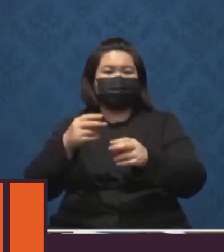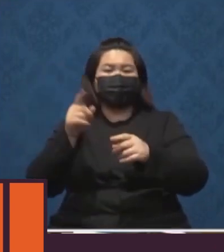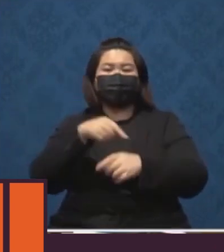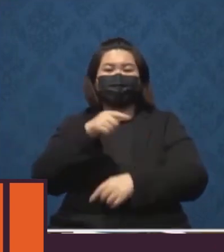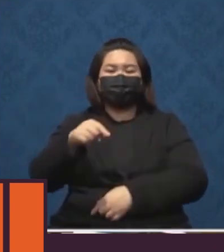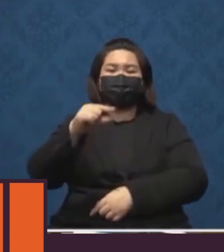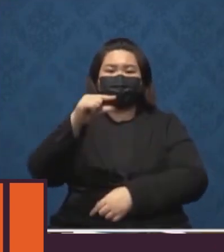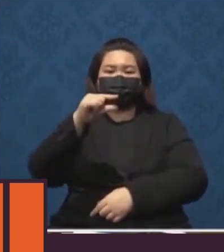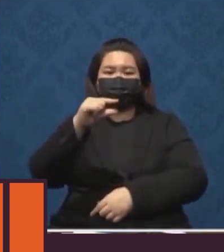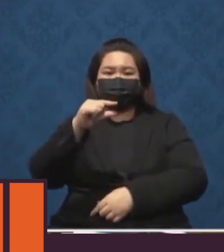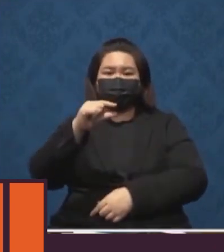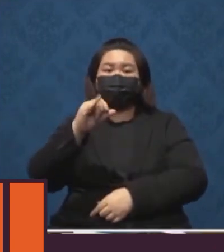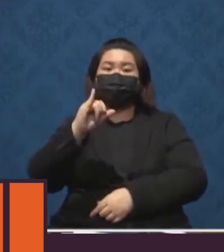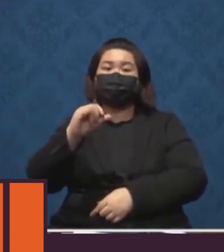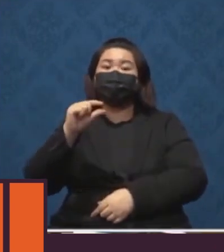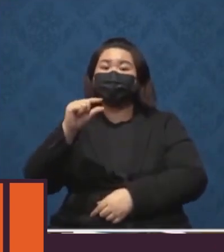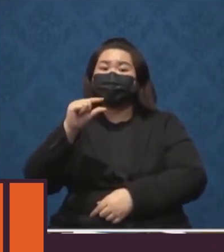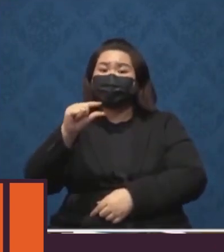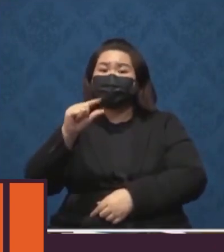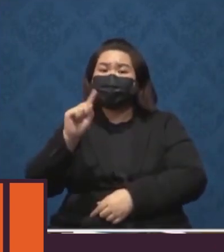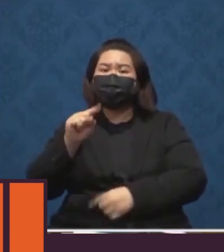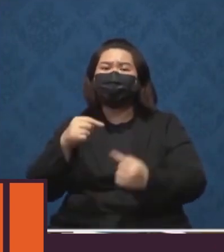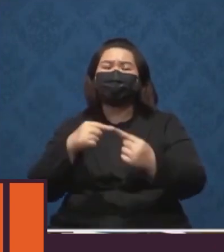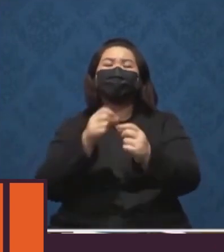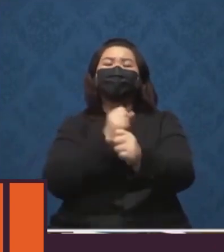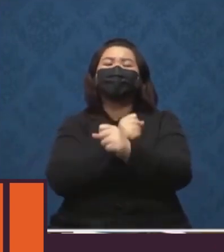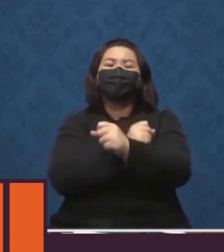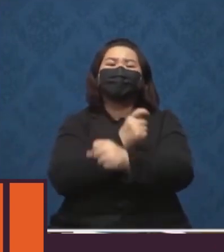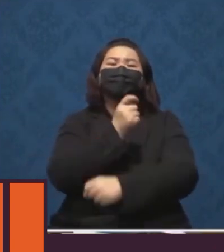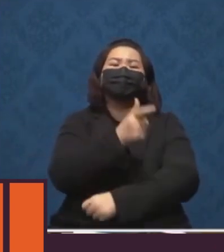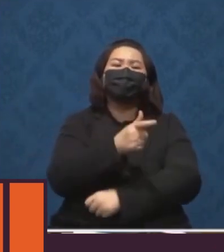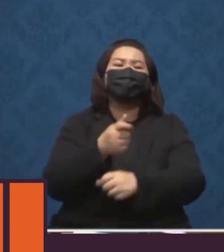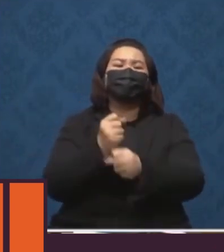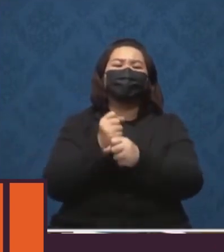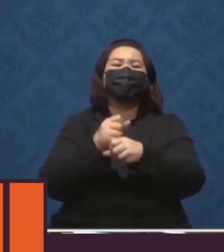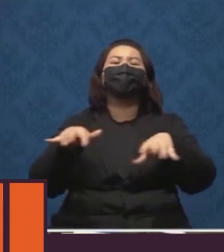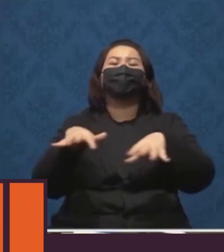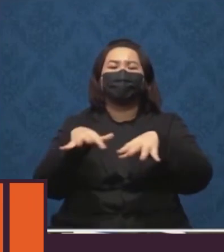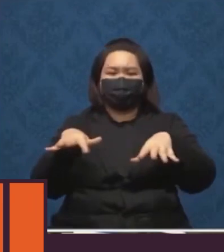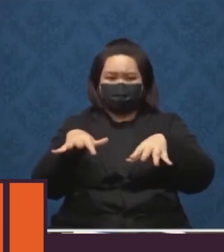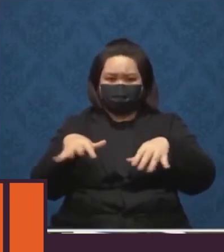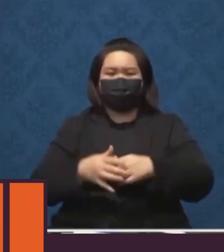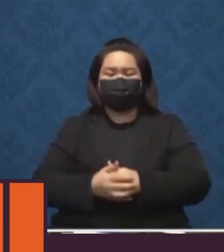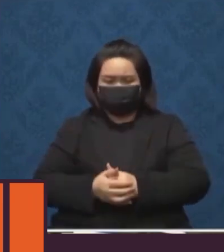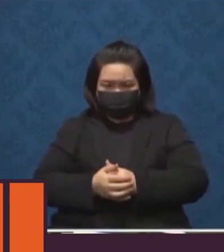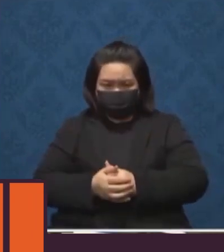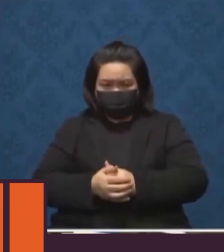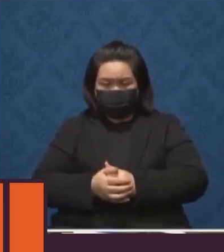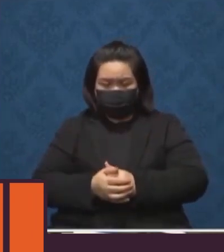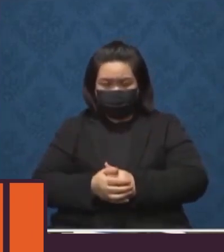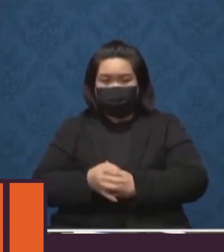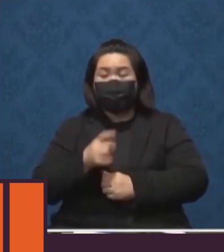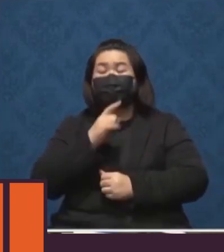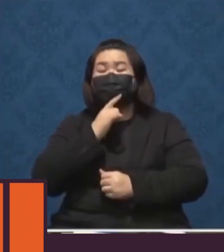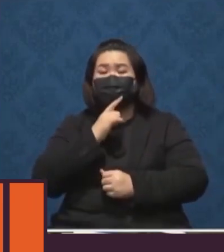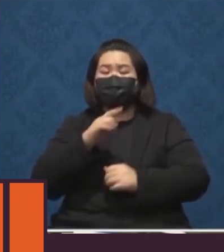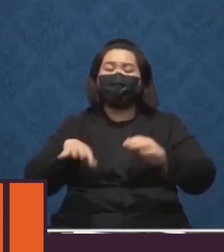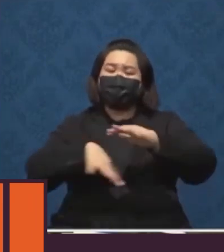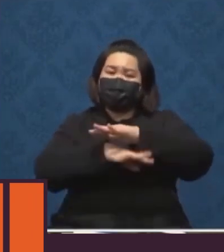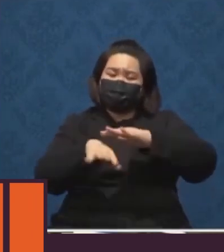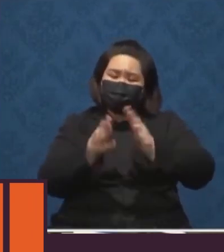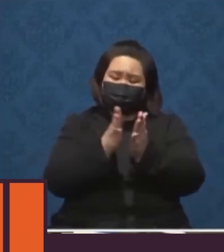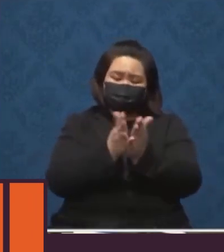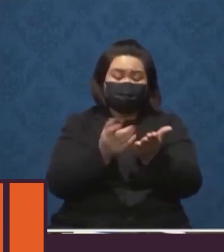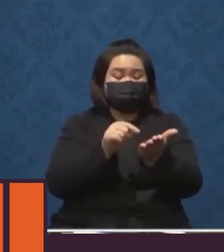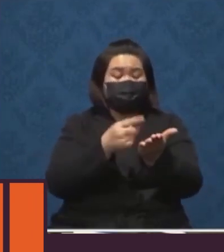จริงจทน้คืออาชีพรบจ้ห Griffith ทั่วไปครัท่ประทานทเขียนในของเอกษษารรรชการแต่เป็น